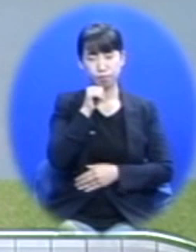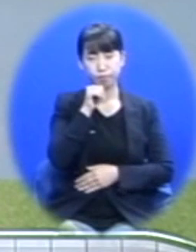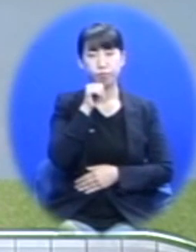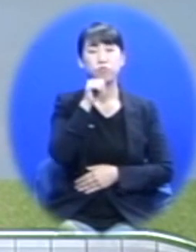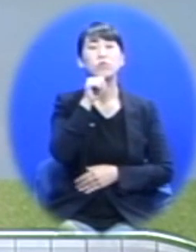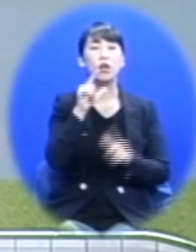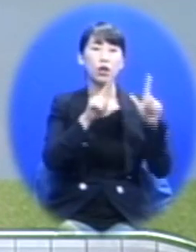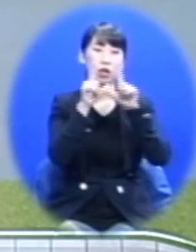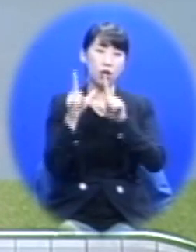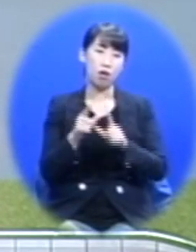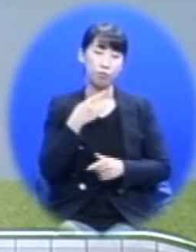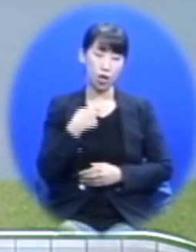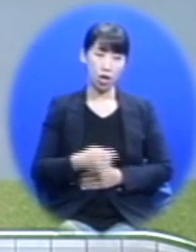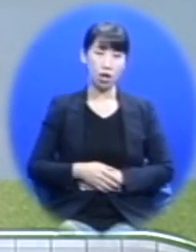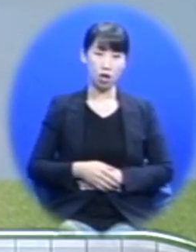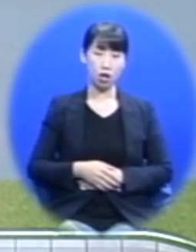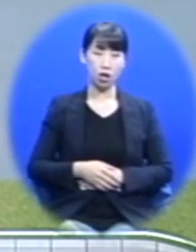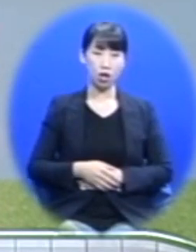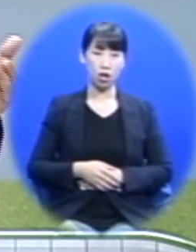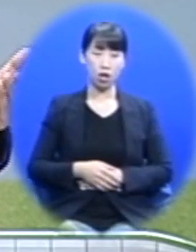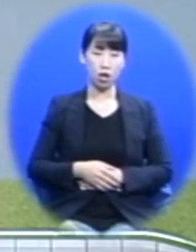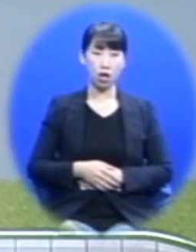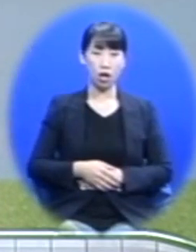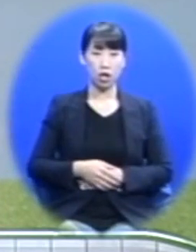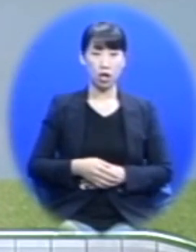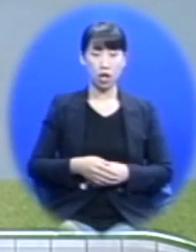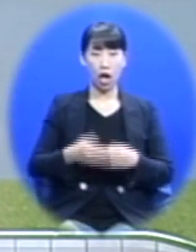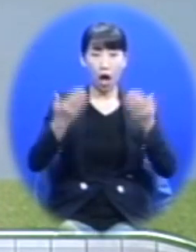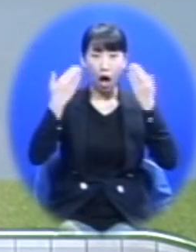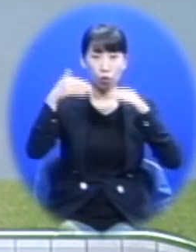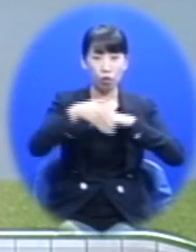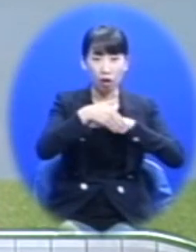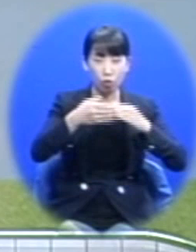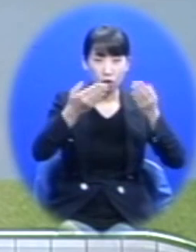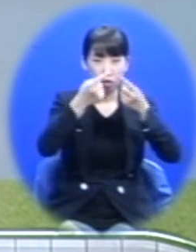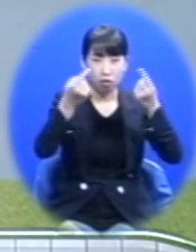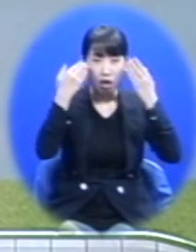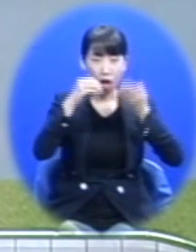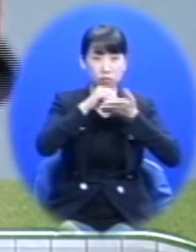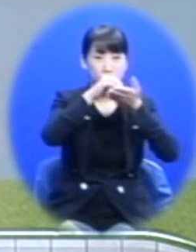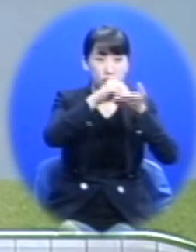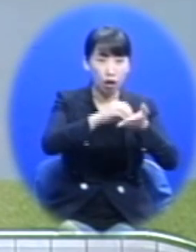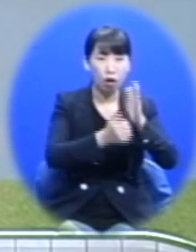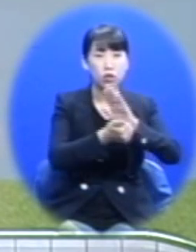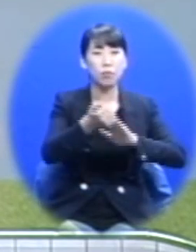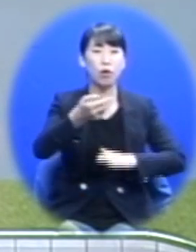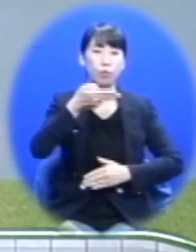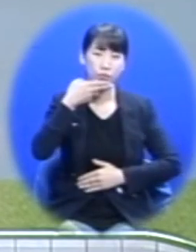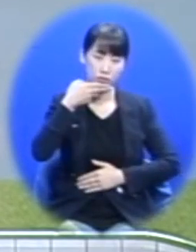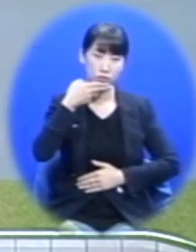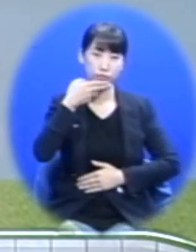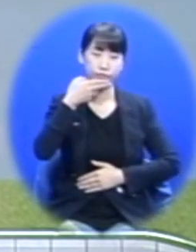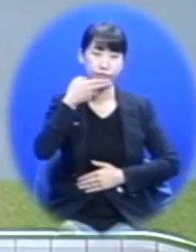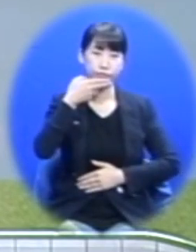어린 시절을 보냈어요. 그는 학교를 정상적으로 다니고 대학을 들어갈 꿈이 소망이 없었어요.